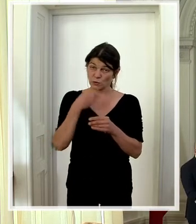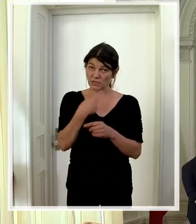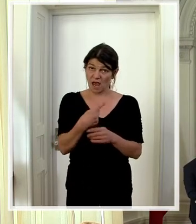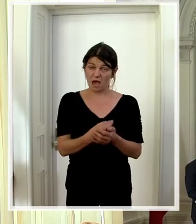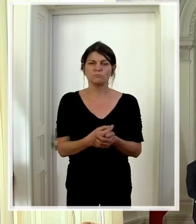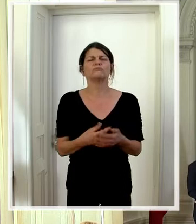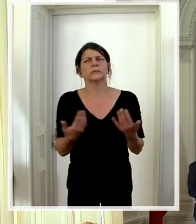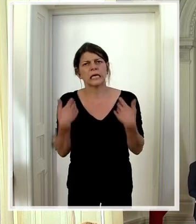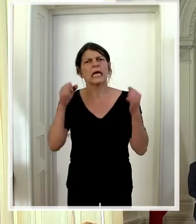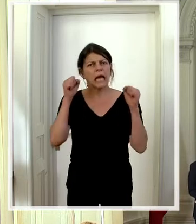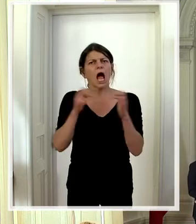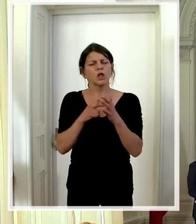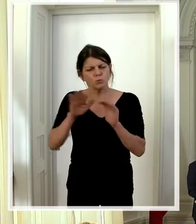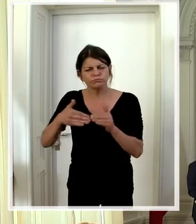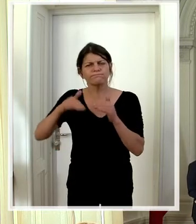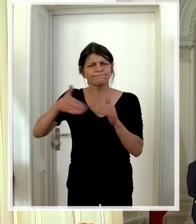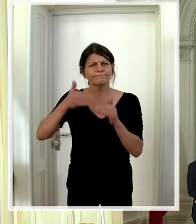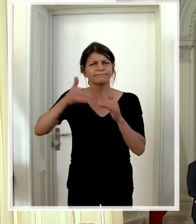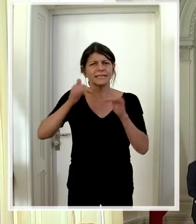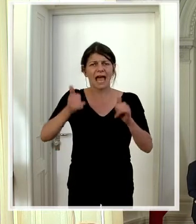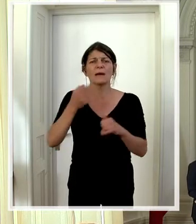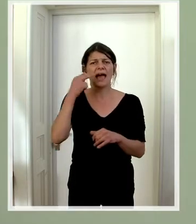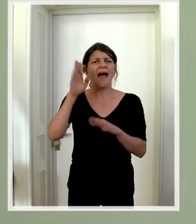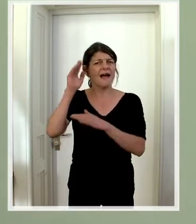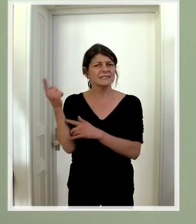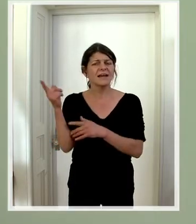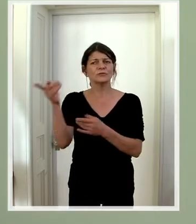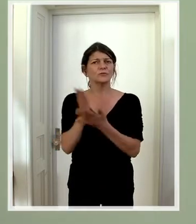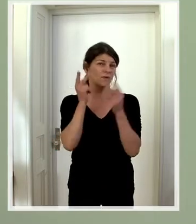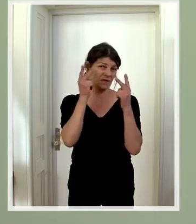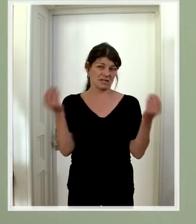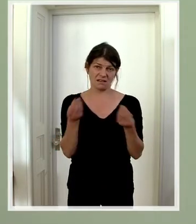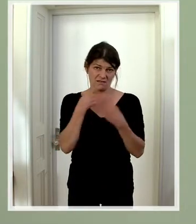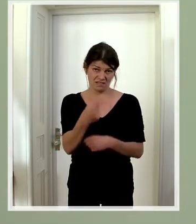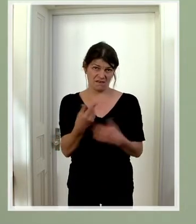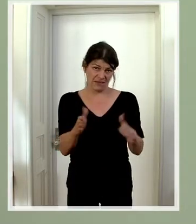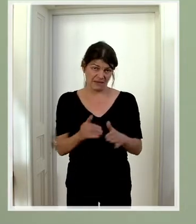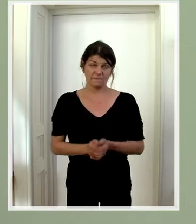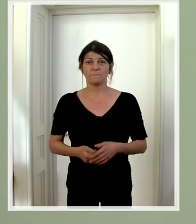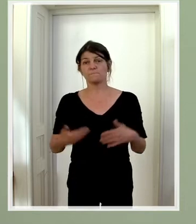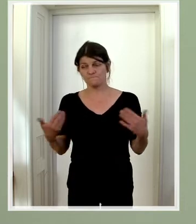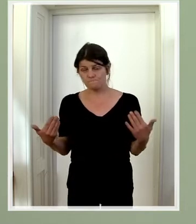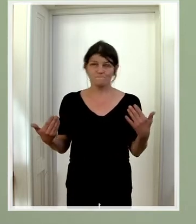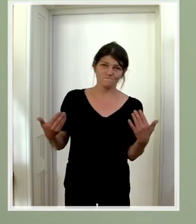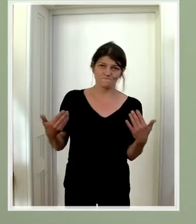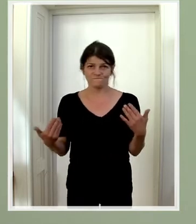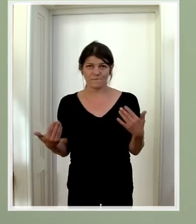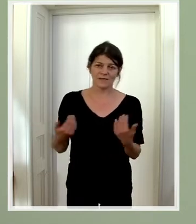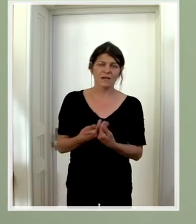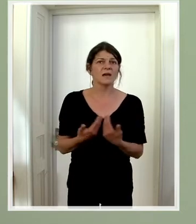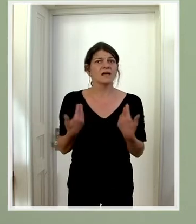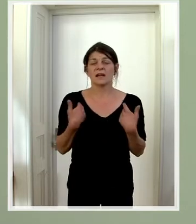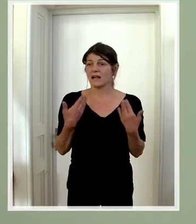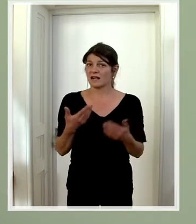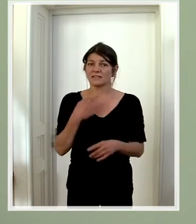Man könnte noch anfügen, natürlich, aber der Erich Haser hat das Wichtigste gesehen. Und ja, es wird